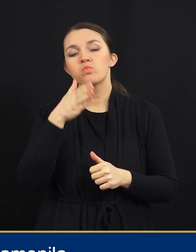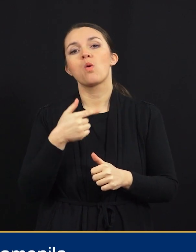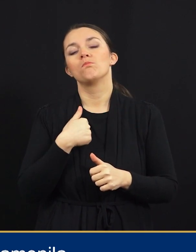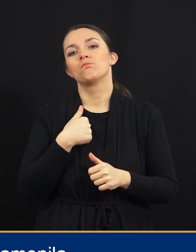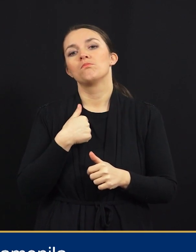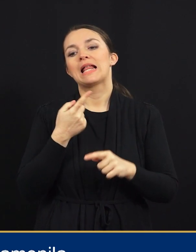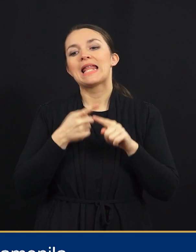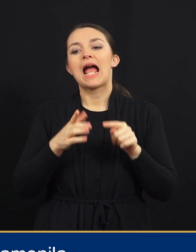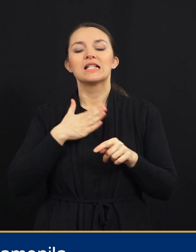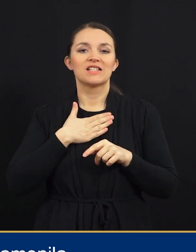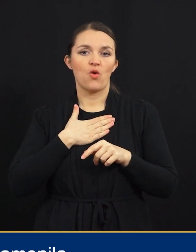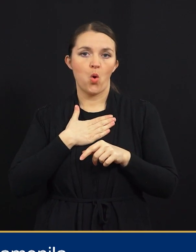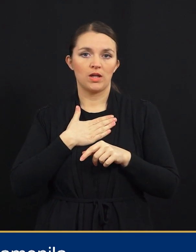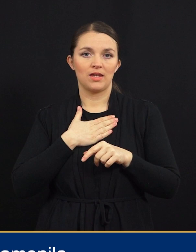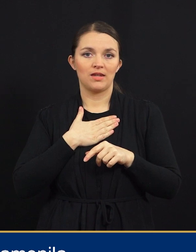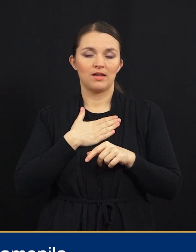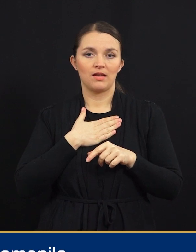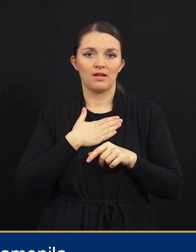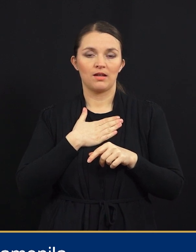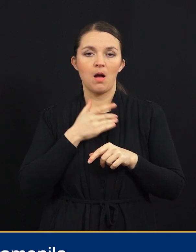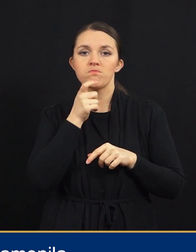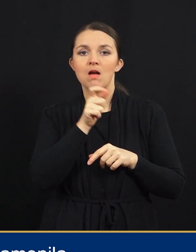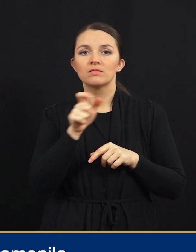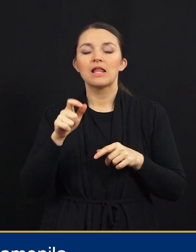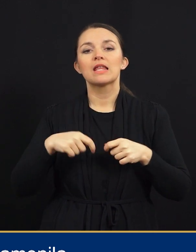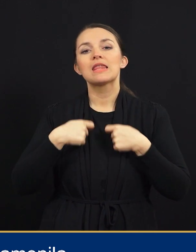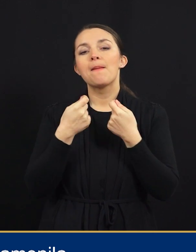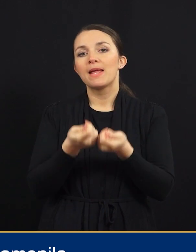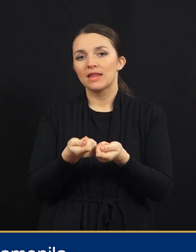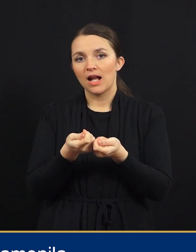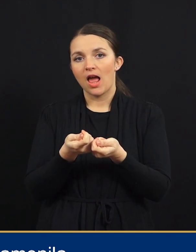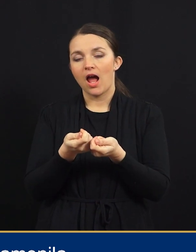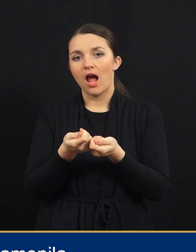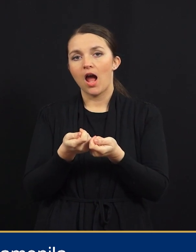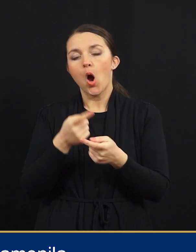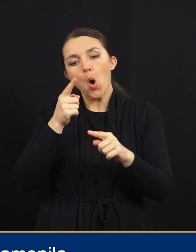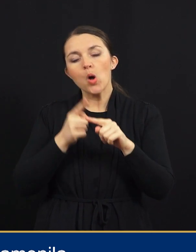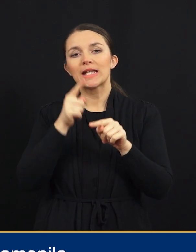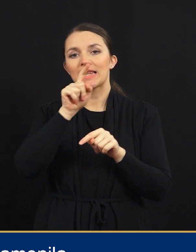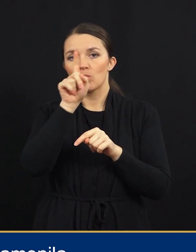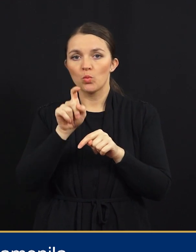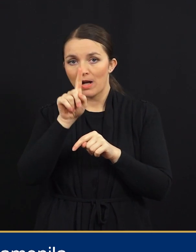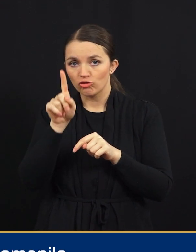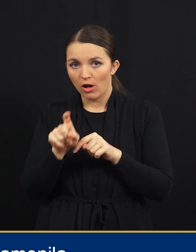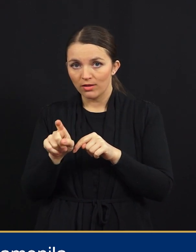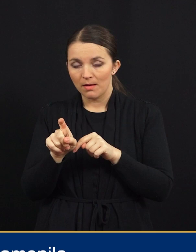bom nekaj svojih besed namenila konkretnim